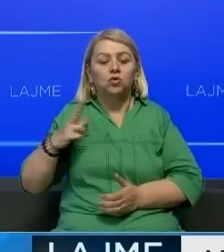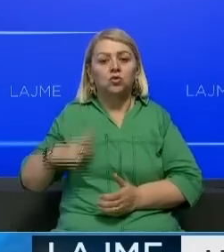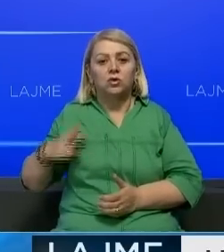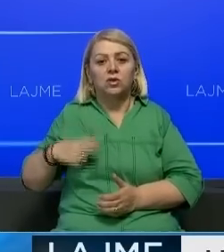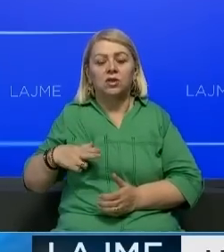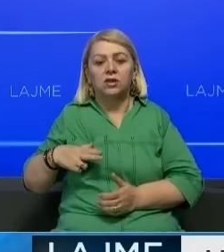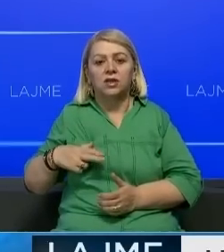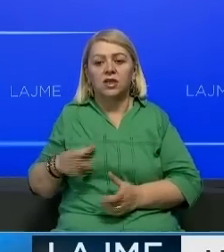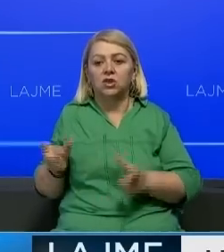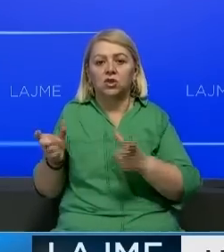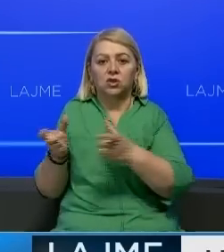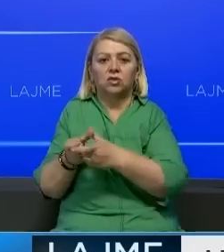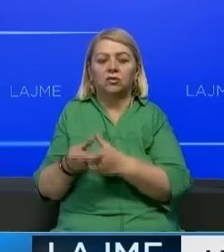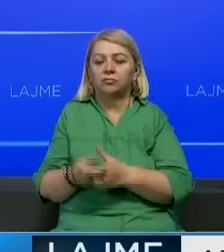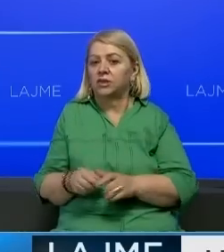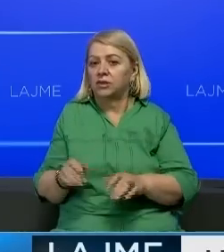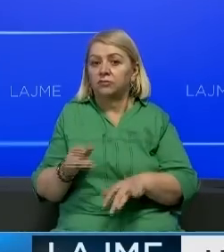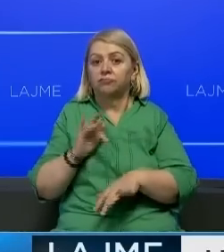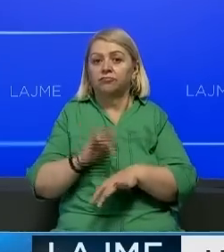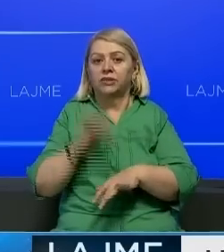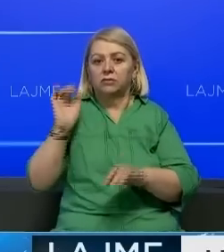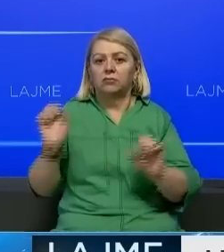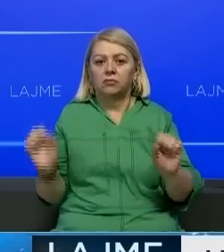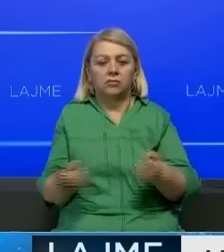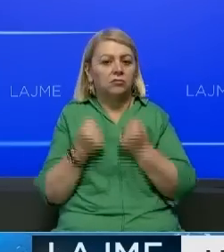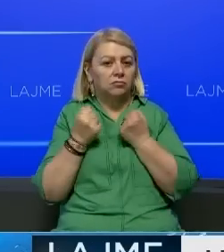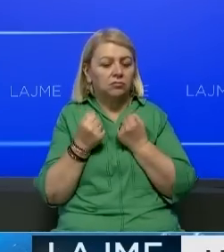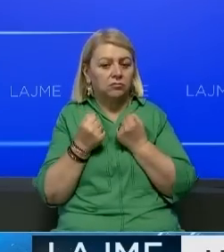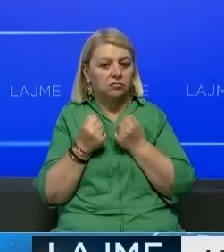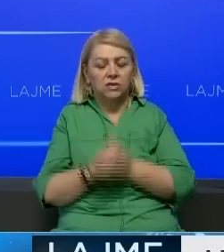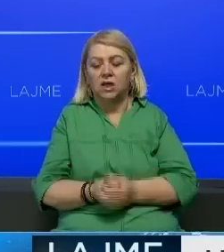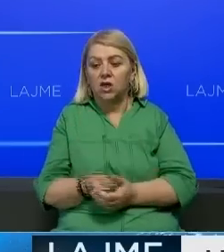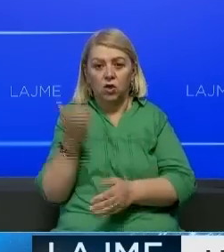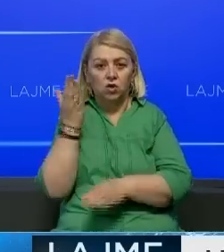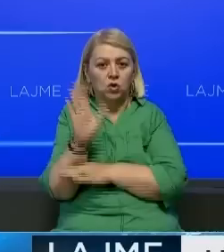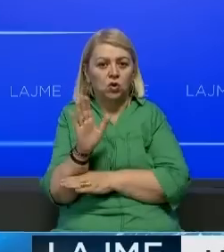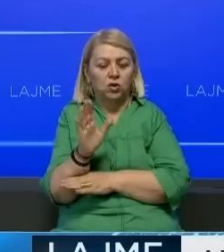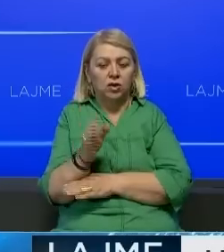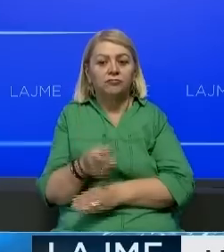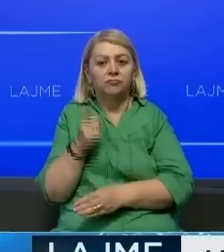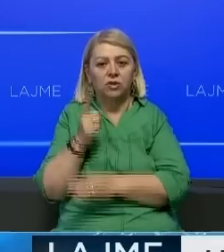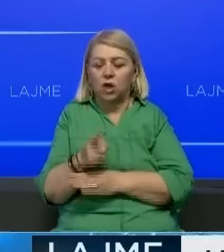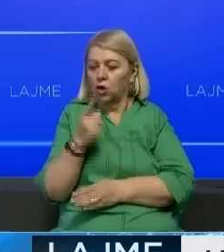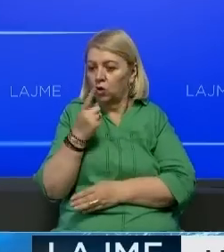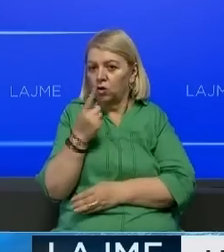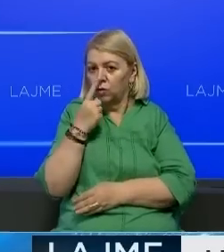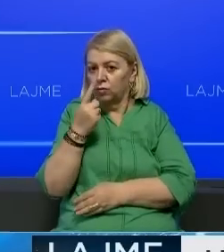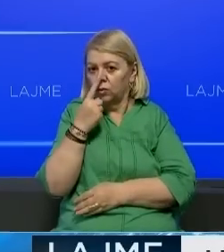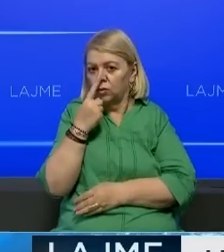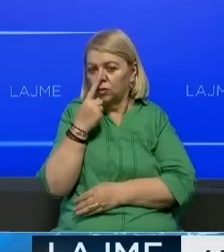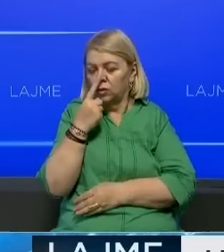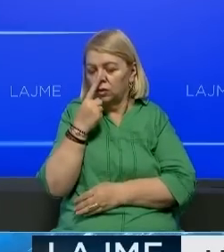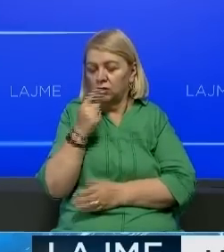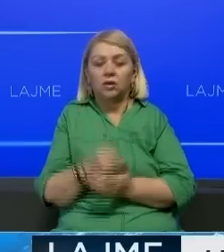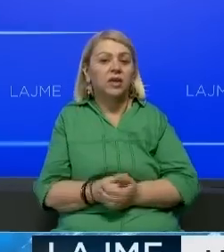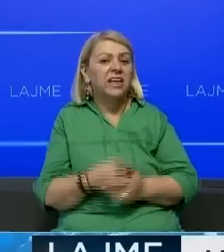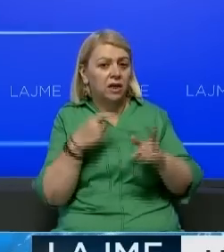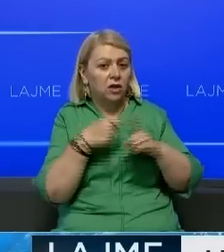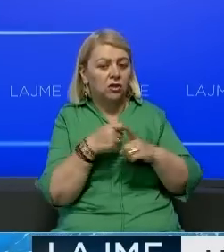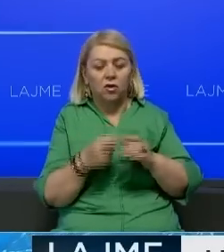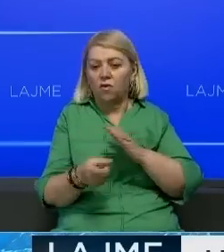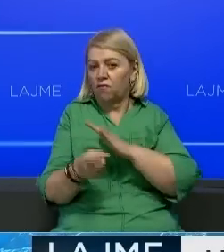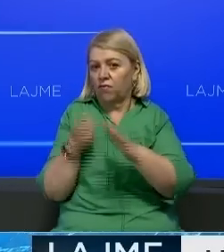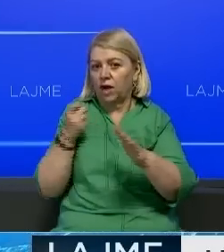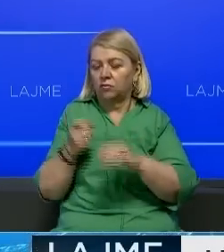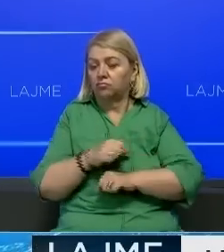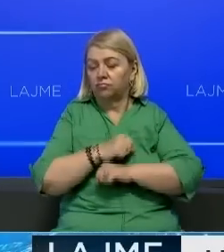si sektori më i nxehtë i frontit. Në një zhvillim të veçantë, një zyrtar i emëruar nga Rusia në qytetin jugor të pushtuar Kherson u vra në